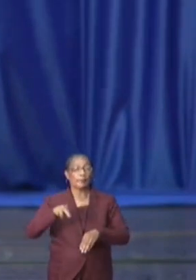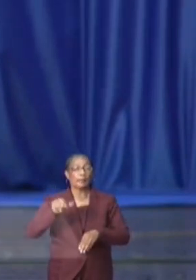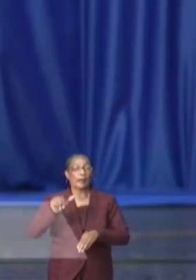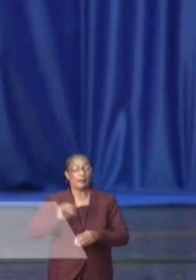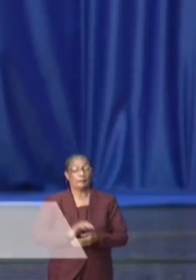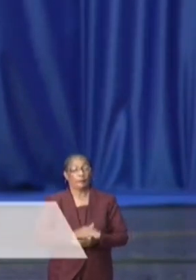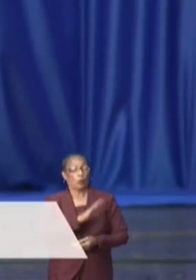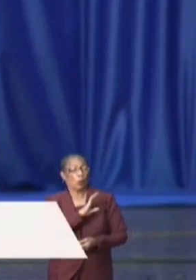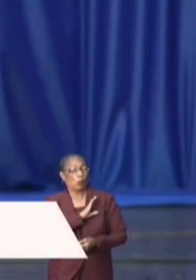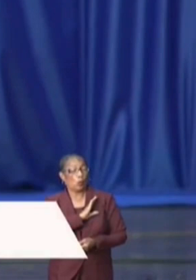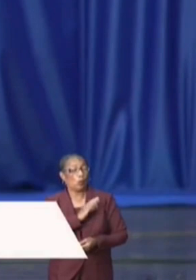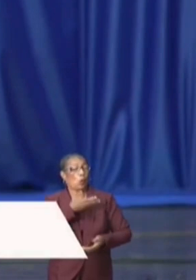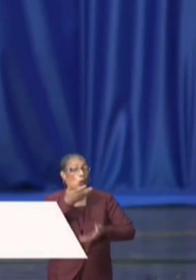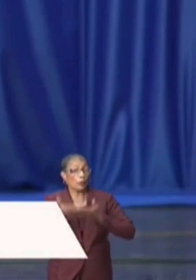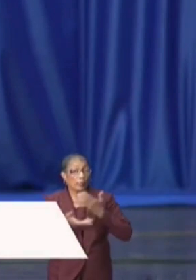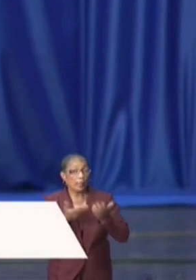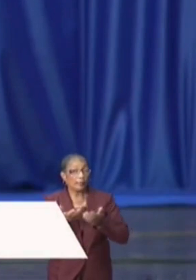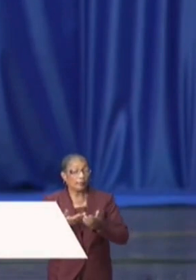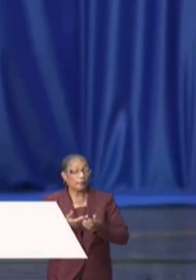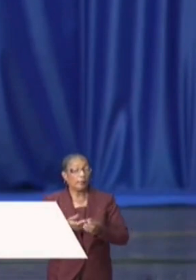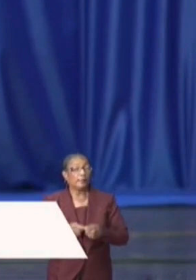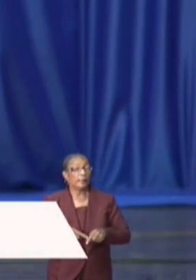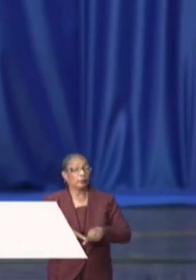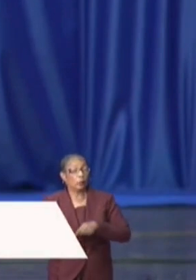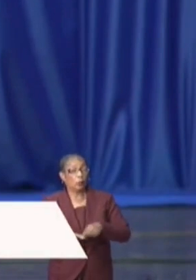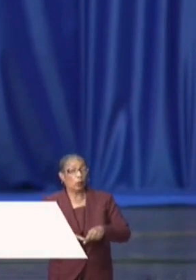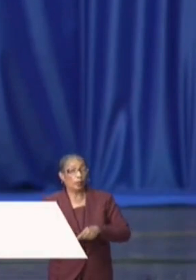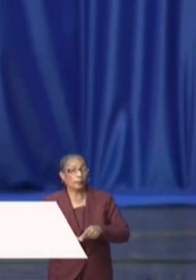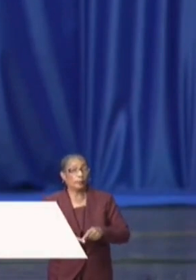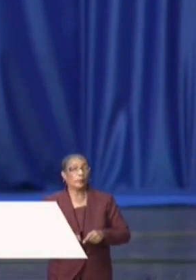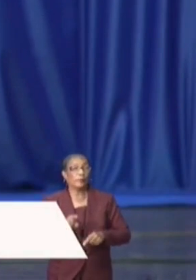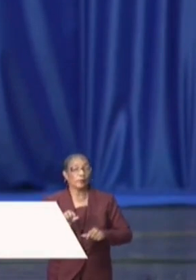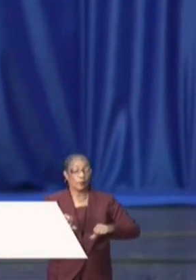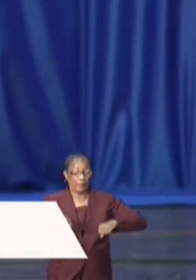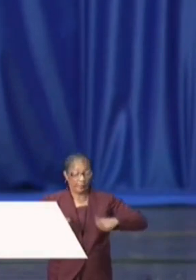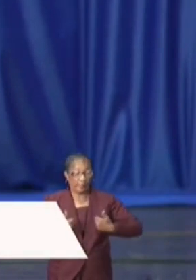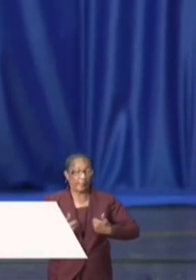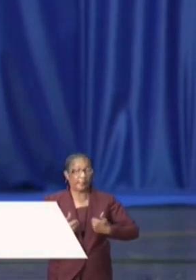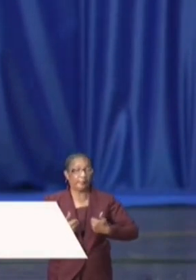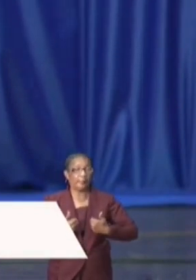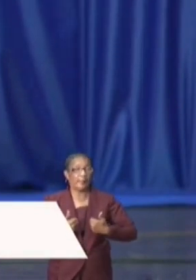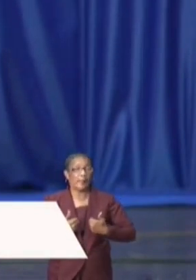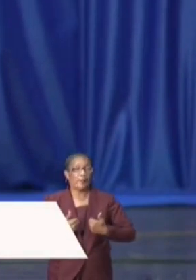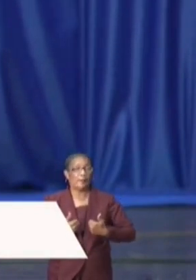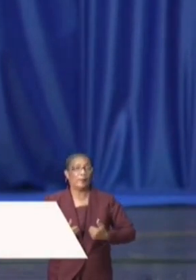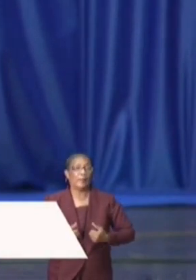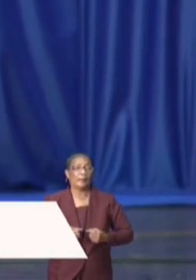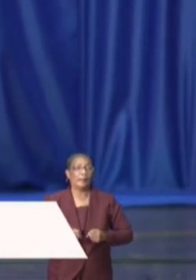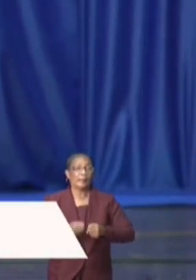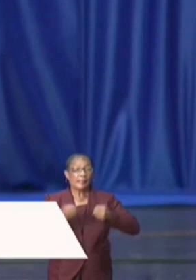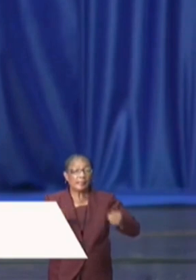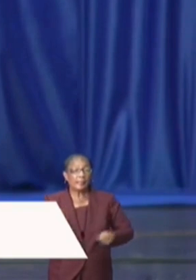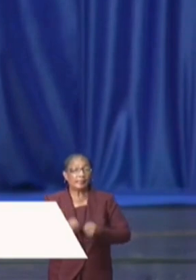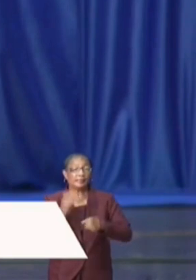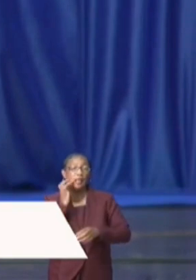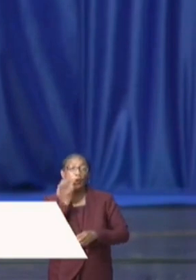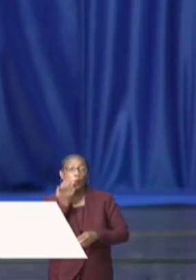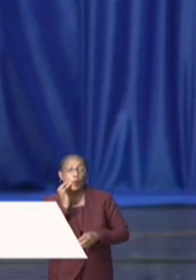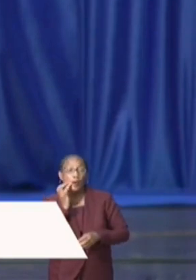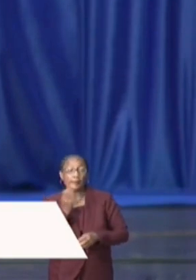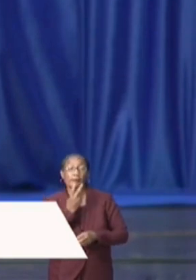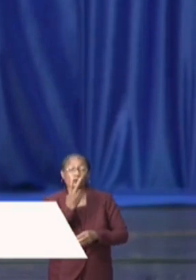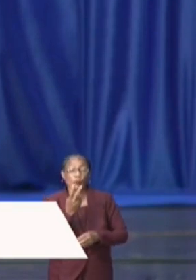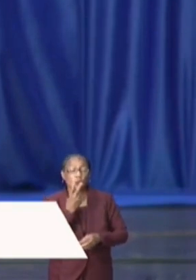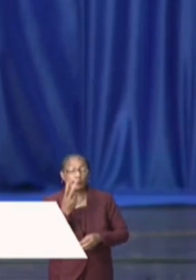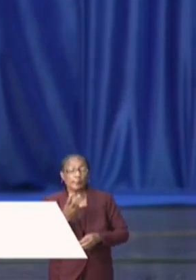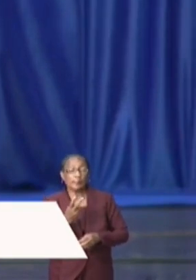vertellen dat op korte termijn wij een aanvang zullen maken met de energie- en watervoorziening door